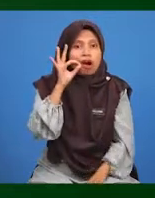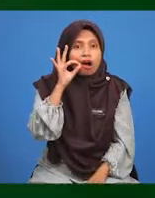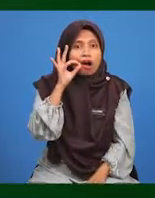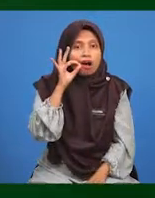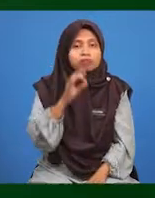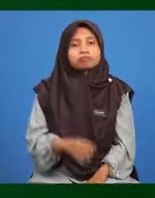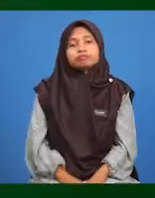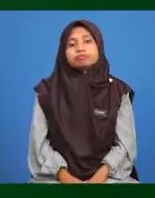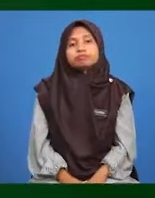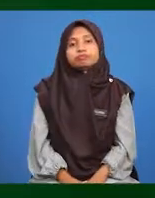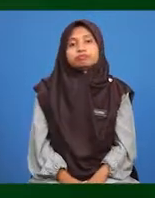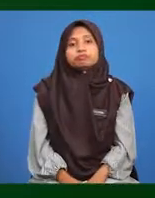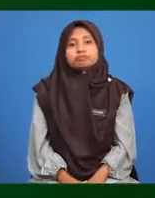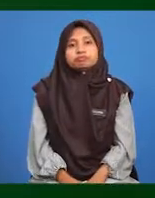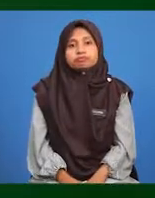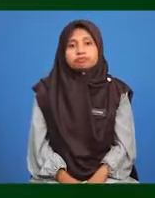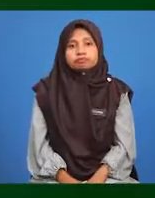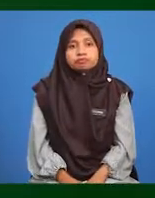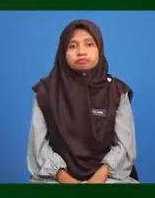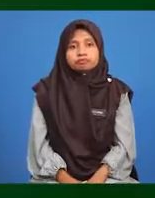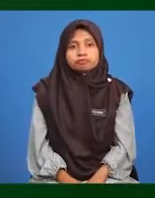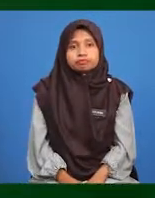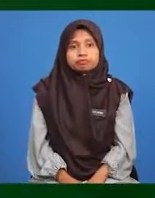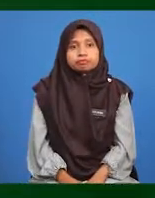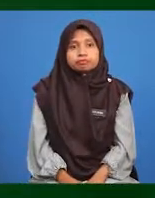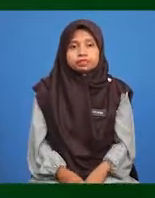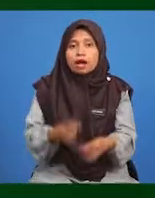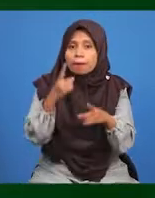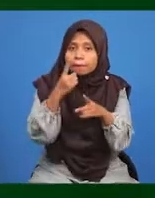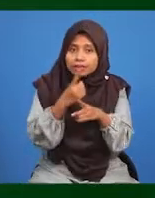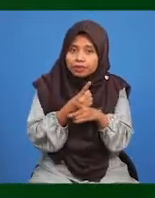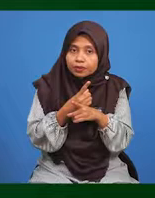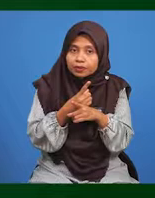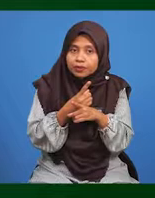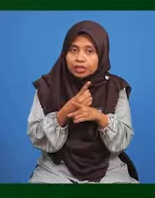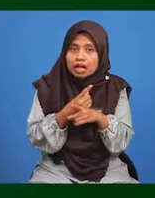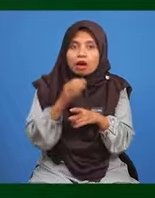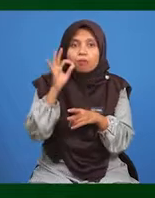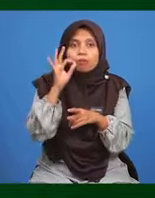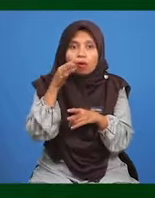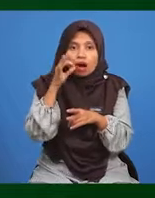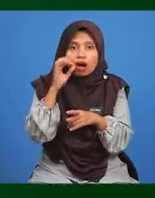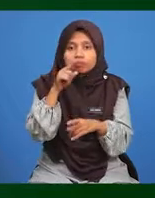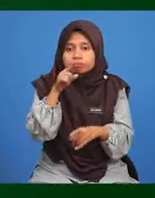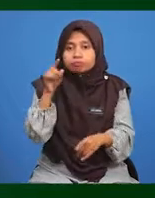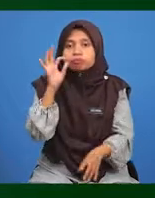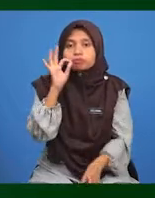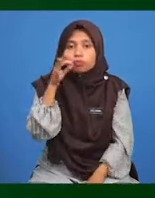Boleh murid-murid teka kata ganda berimbuhannya? Ya, jawapannya ialah